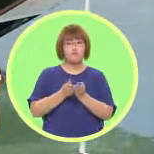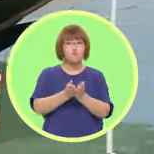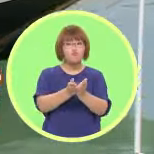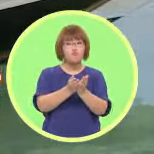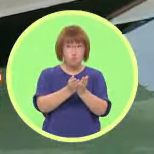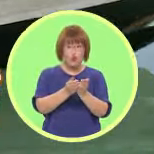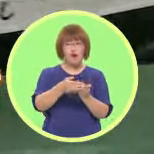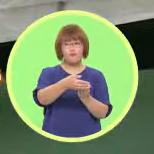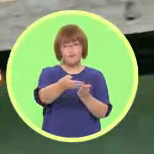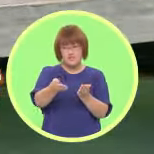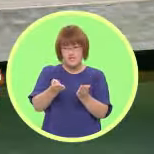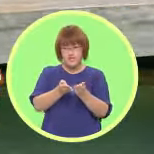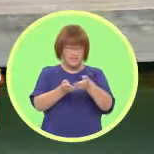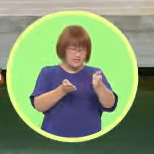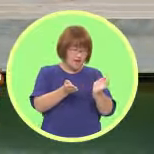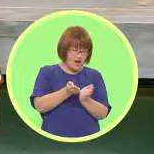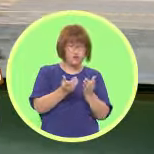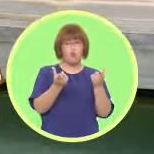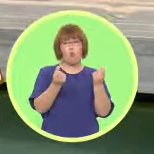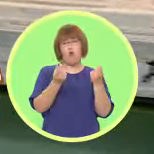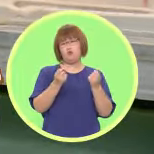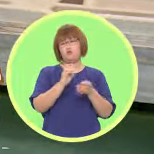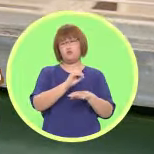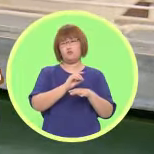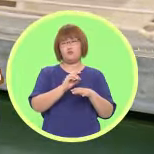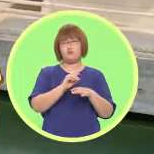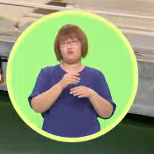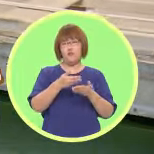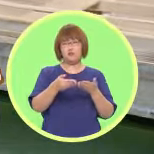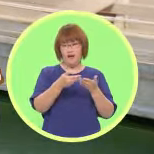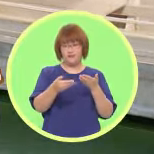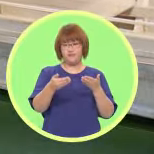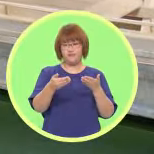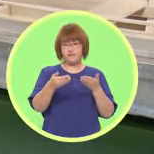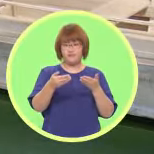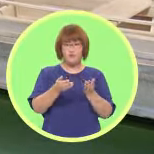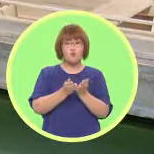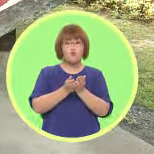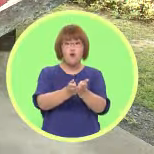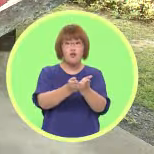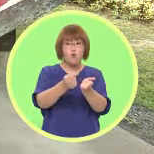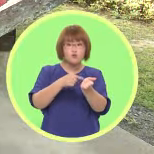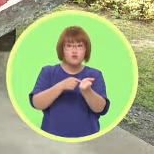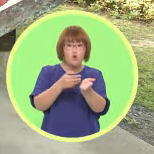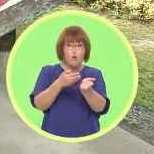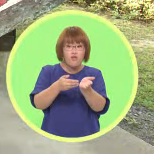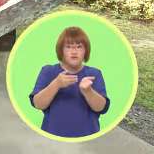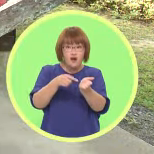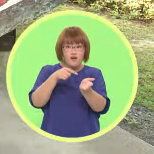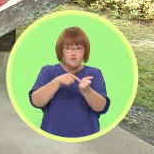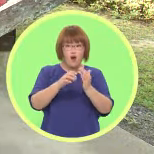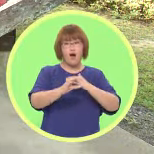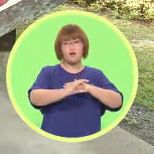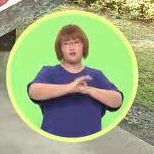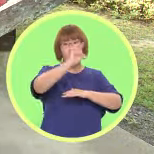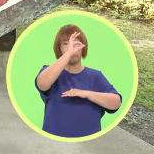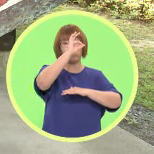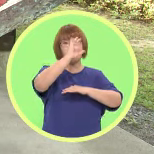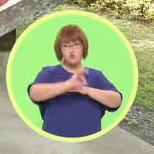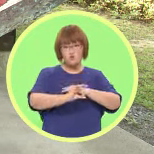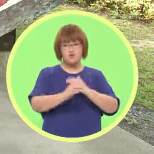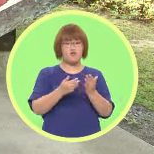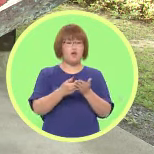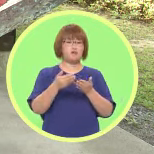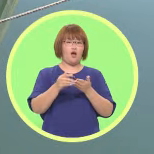電馬の船は右側面と左側面で対になったデザインになっており、船の後ろ側には朝日や夕日のデザインが